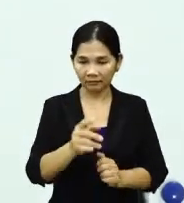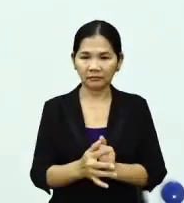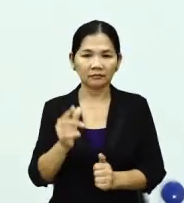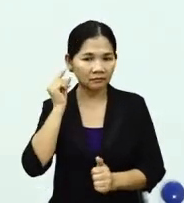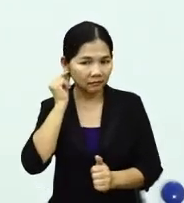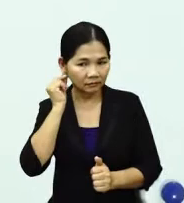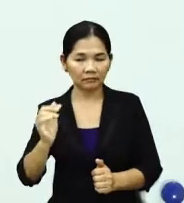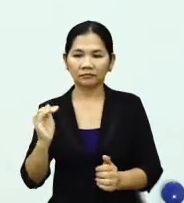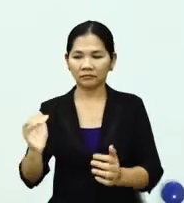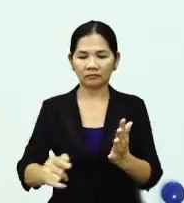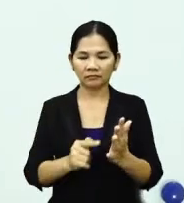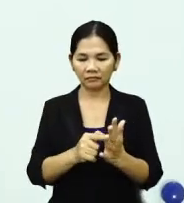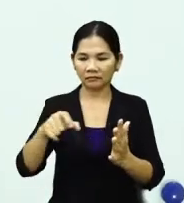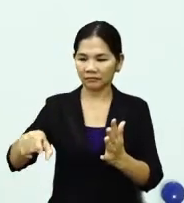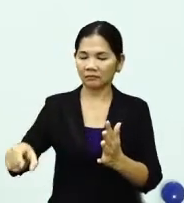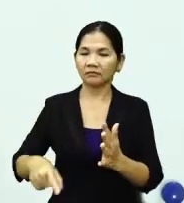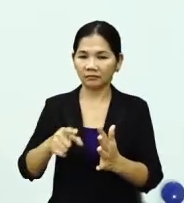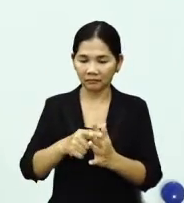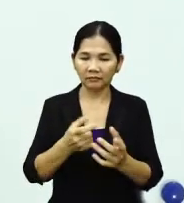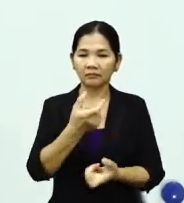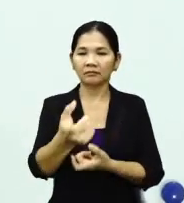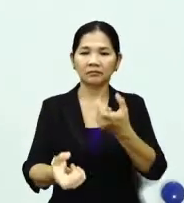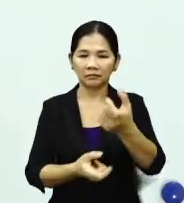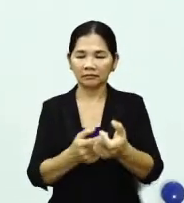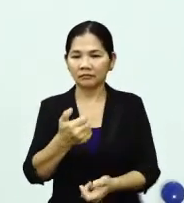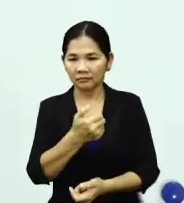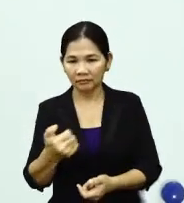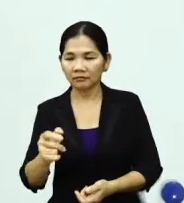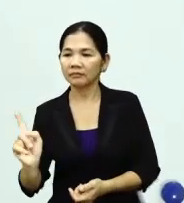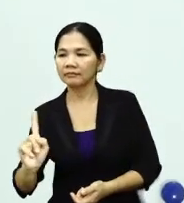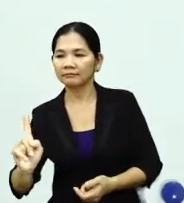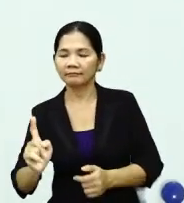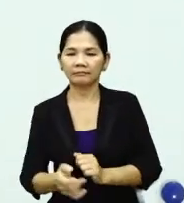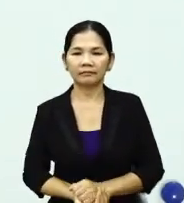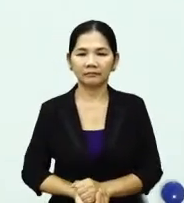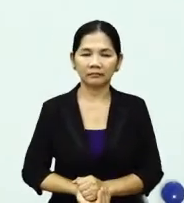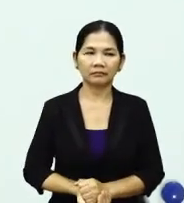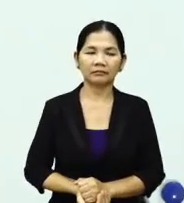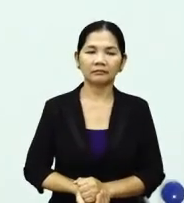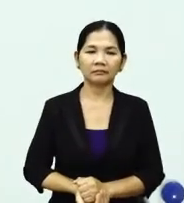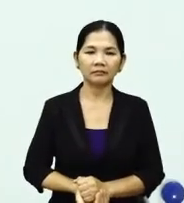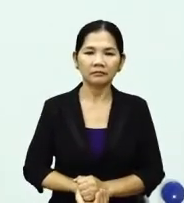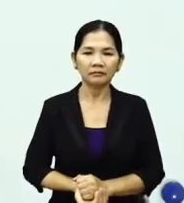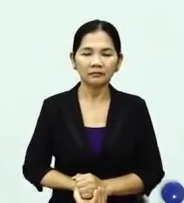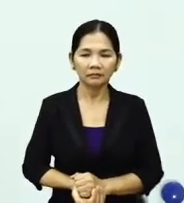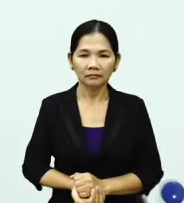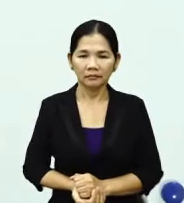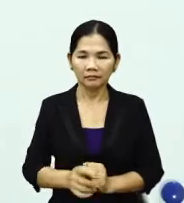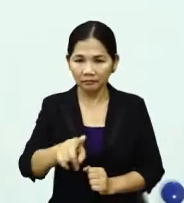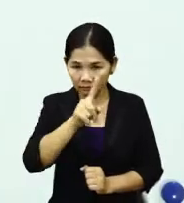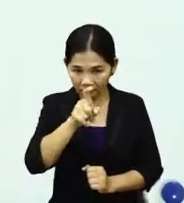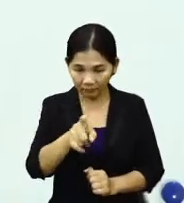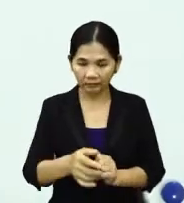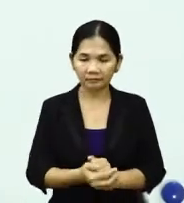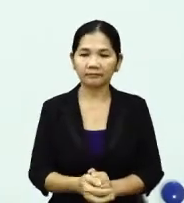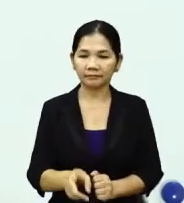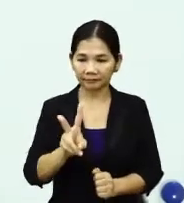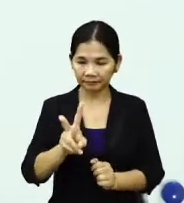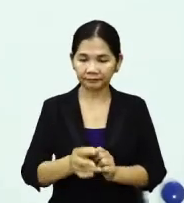ta mà đai sọc phi lụa vậy nơi ai ná chà nó chưa sầm nua thì mùi ta là sầm nua thì